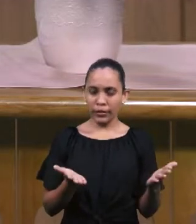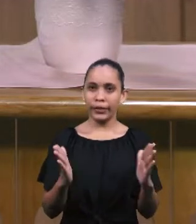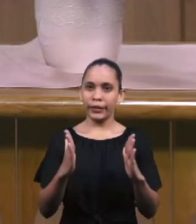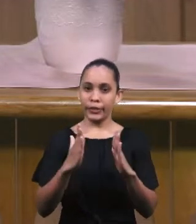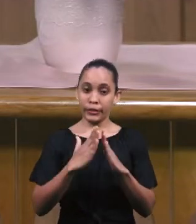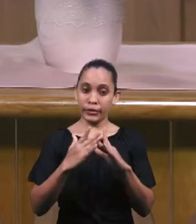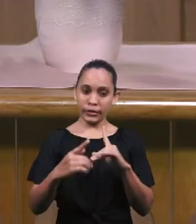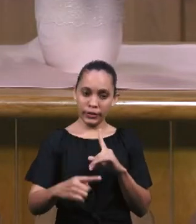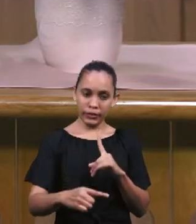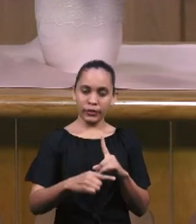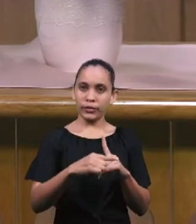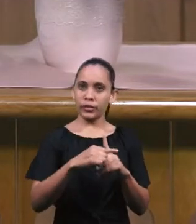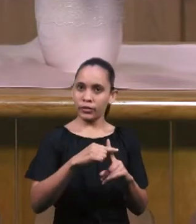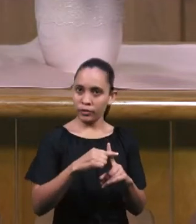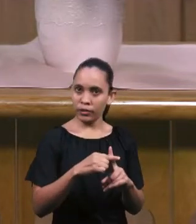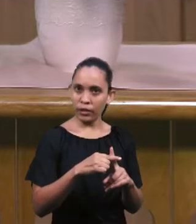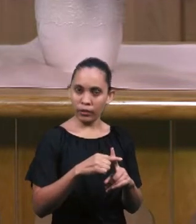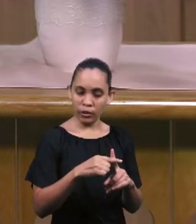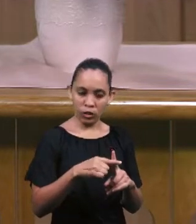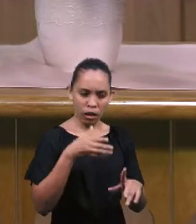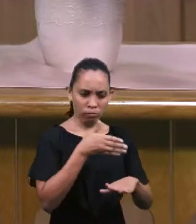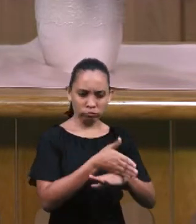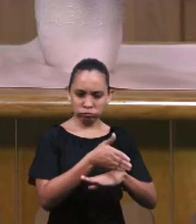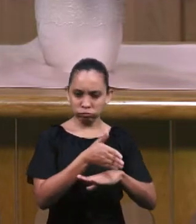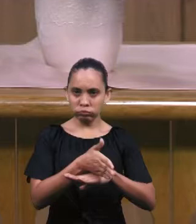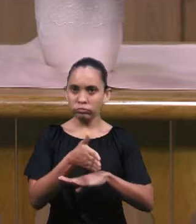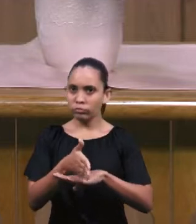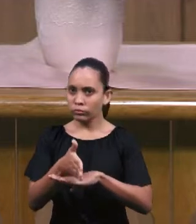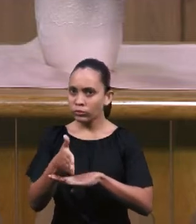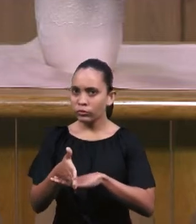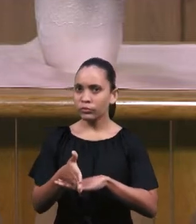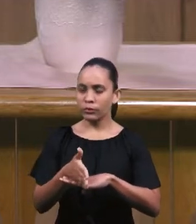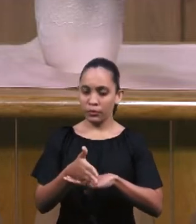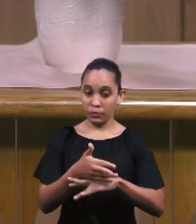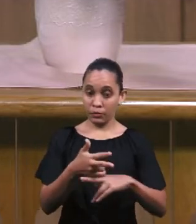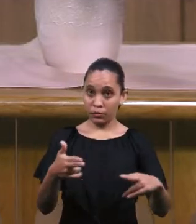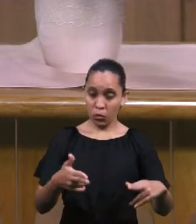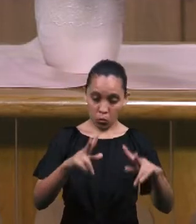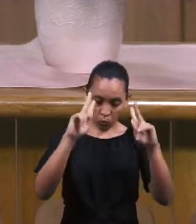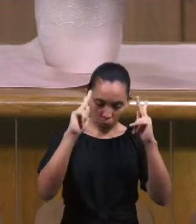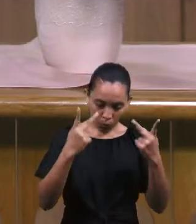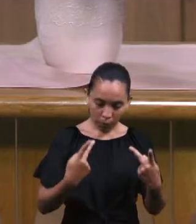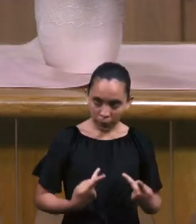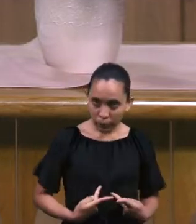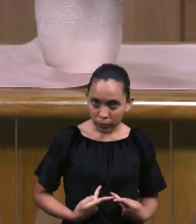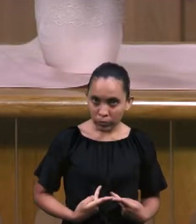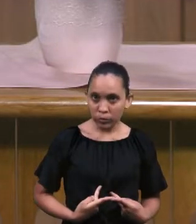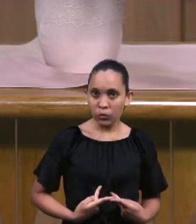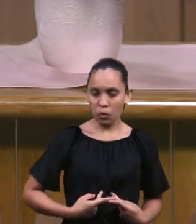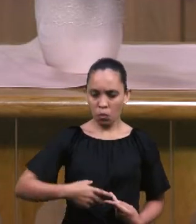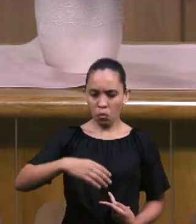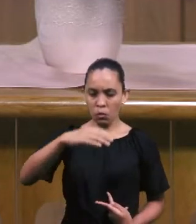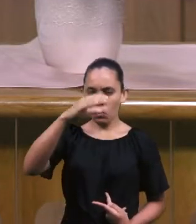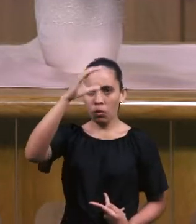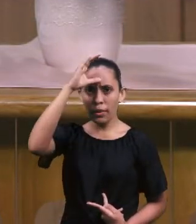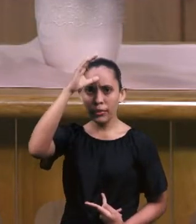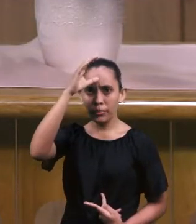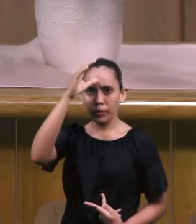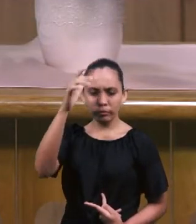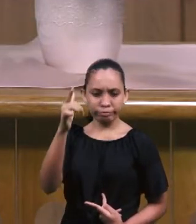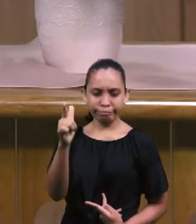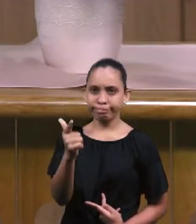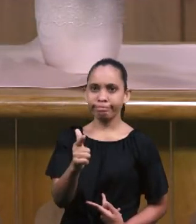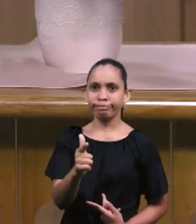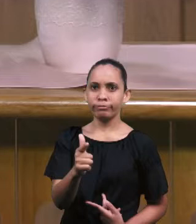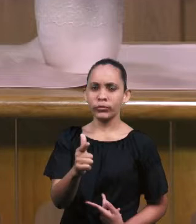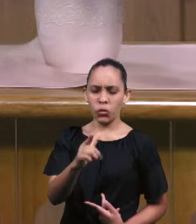dominé, parce qu'elle est entrée dans tous les secteurs de l'activité humaine, sans la connaissance. Sans